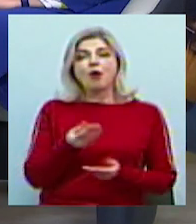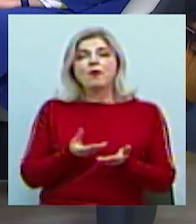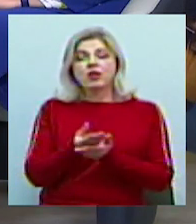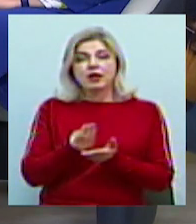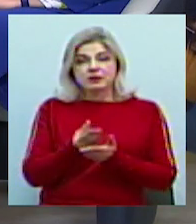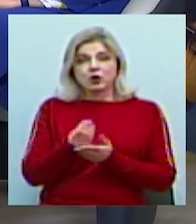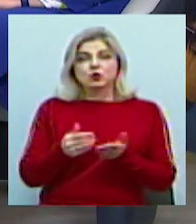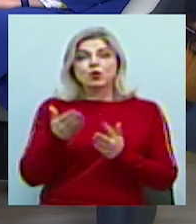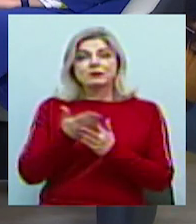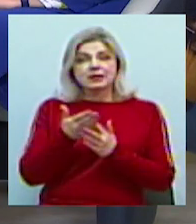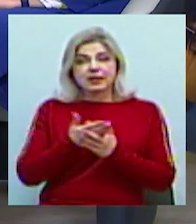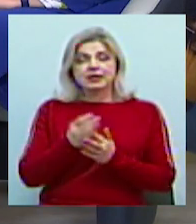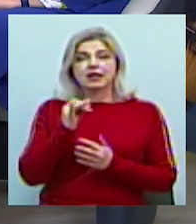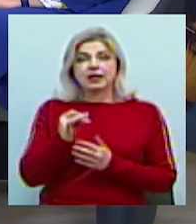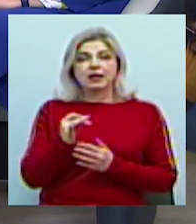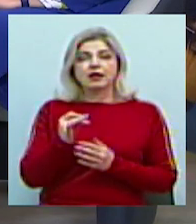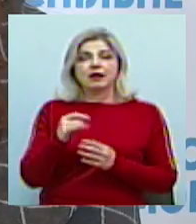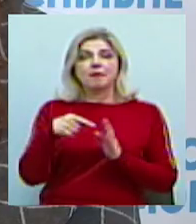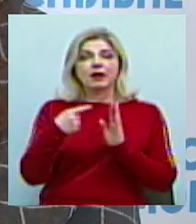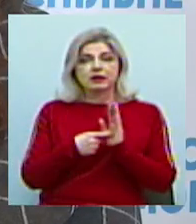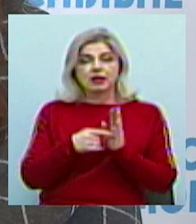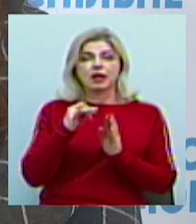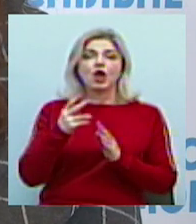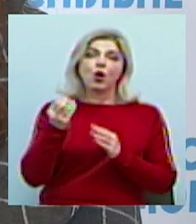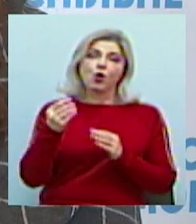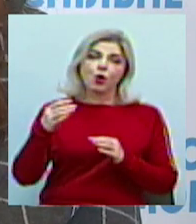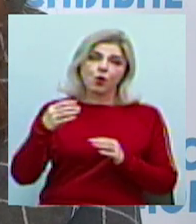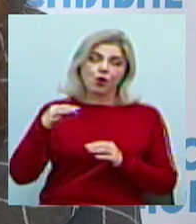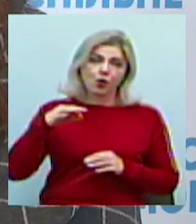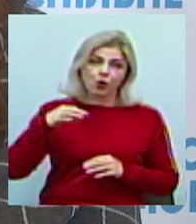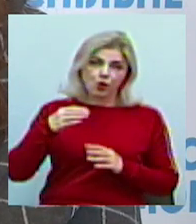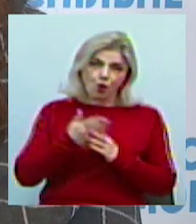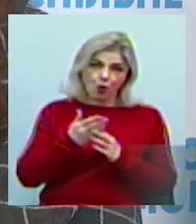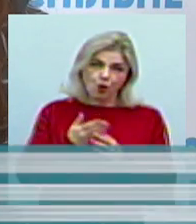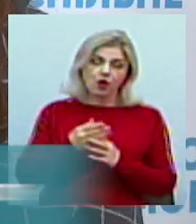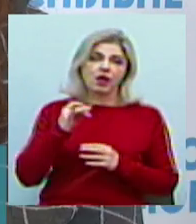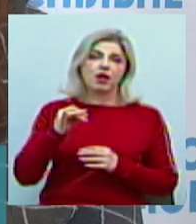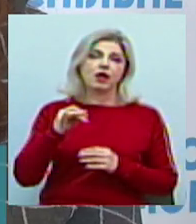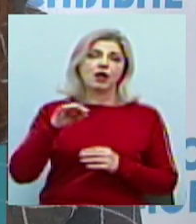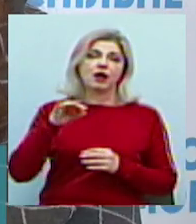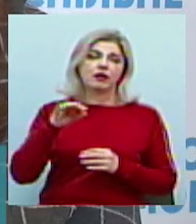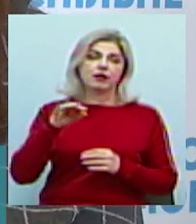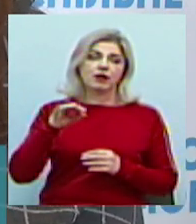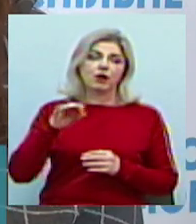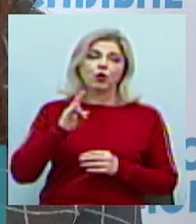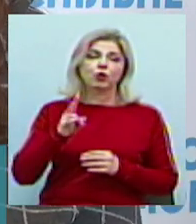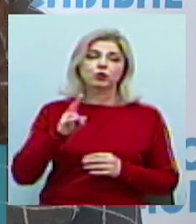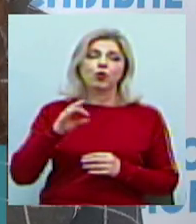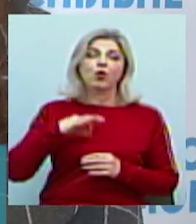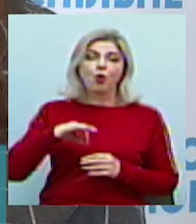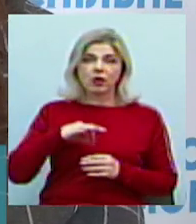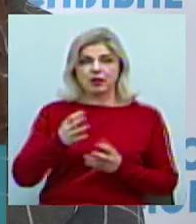але розглядається питання щодо саме монетизації, в тому числі і пільг, для тих громадян, які отримують пільги, а не